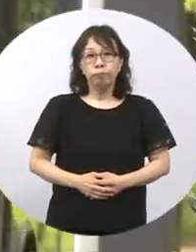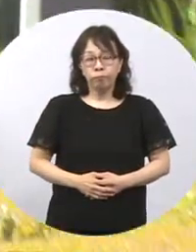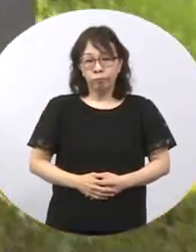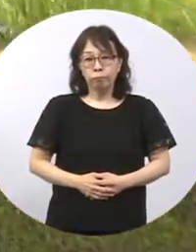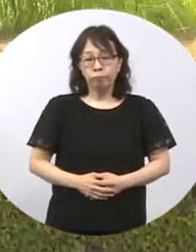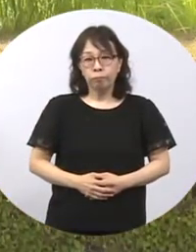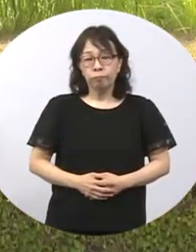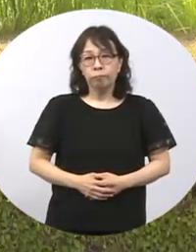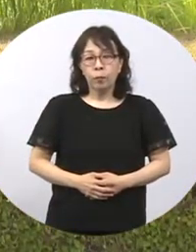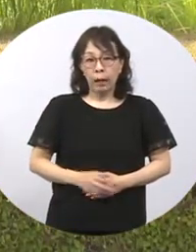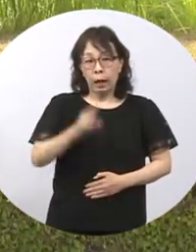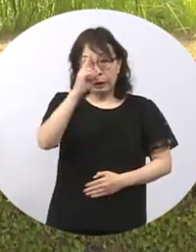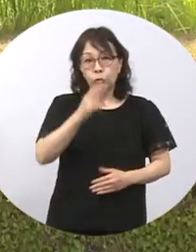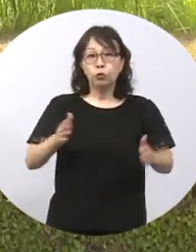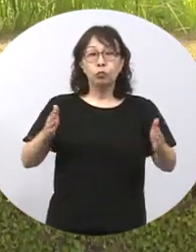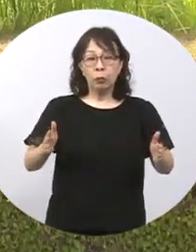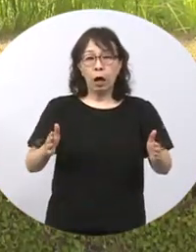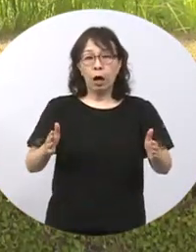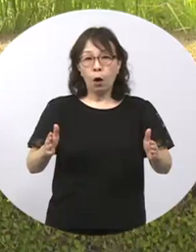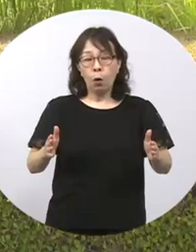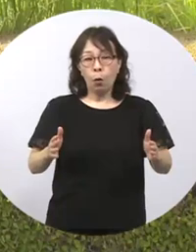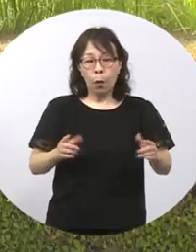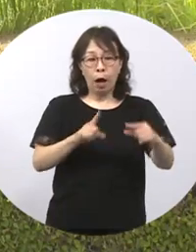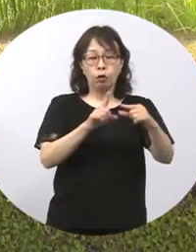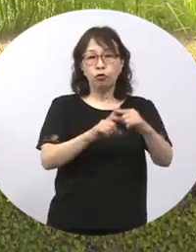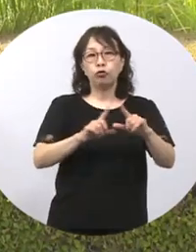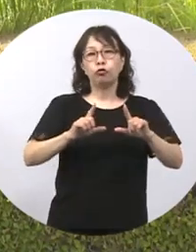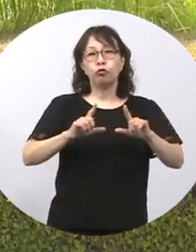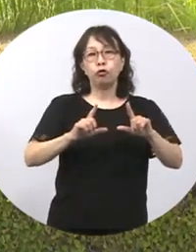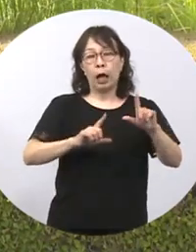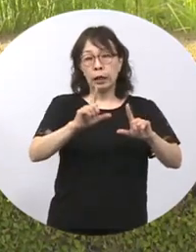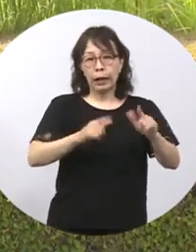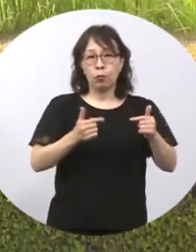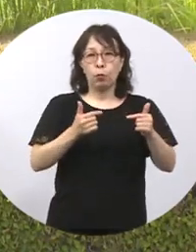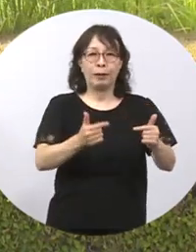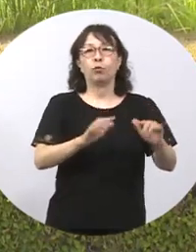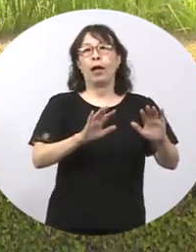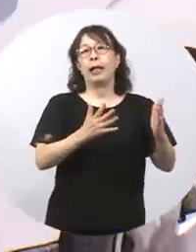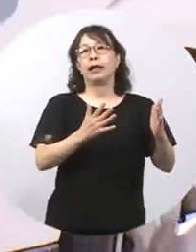マンドバスが走る日中は中型バスは運行していません。